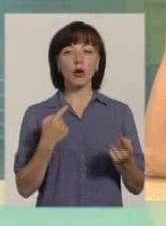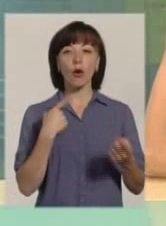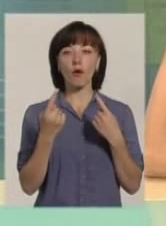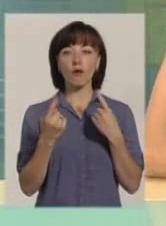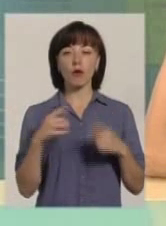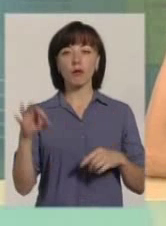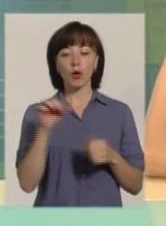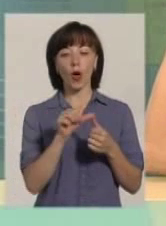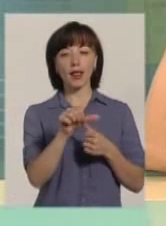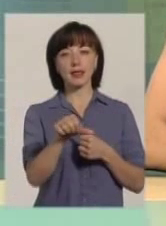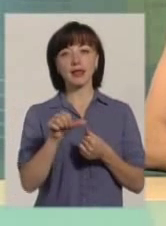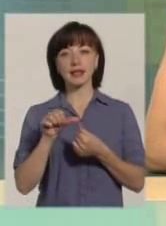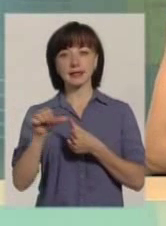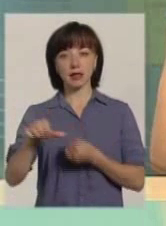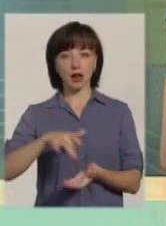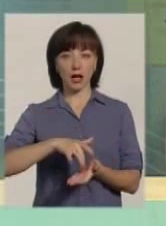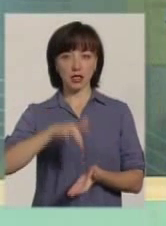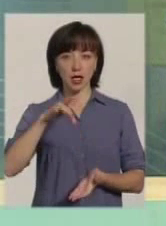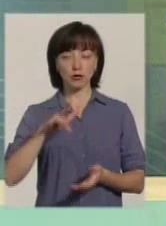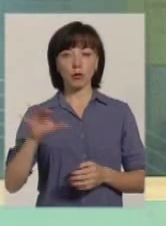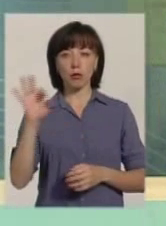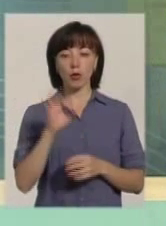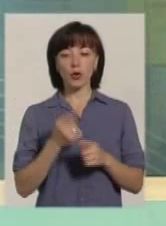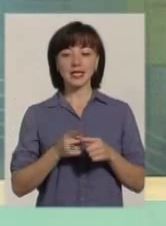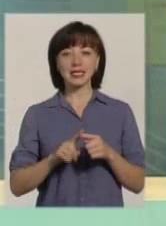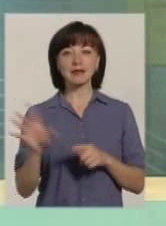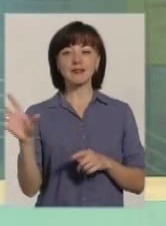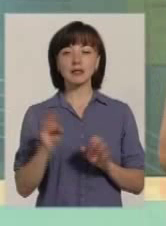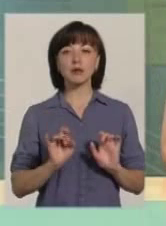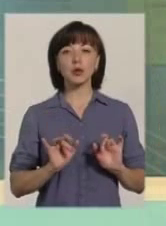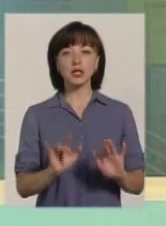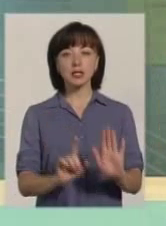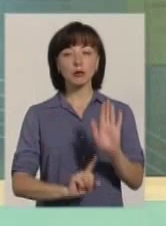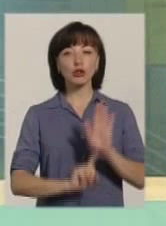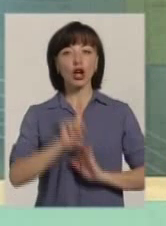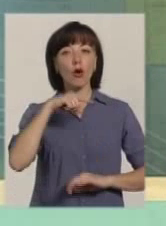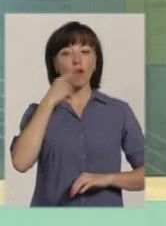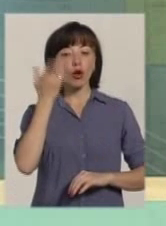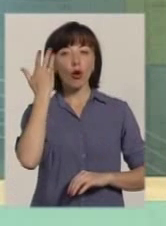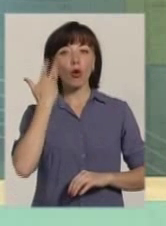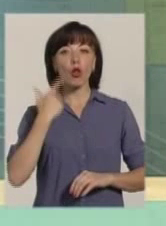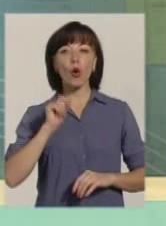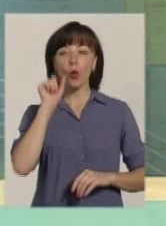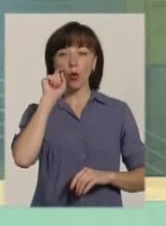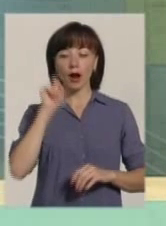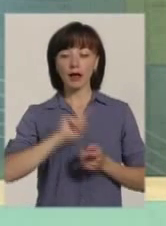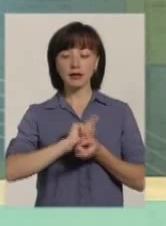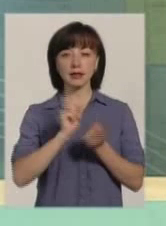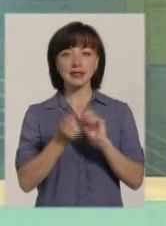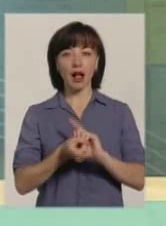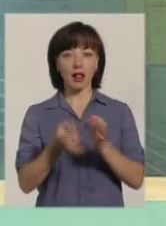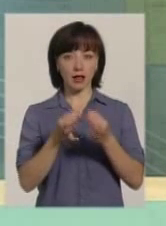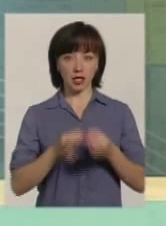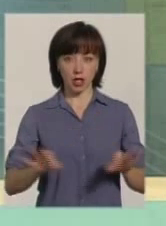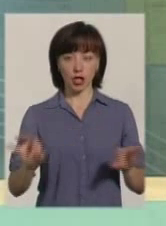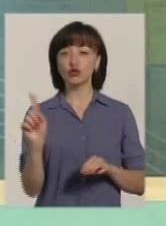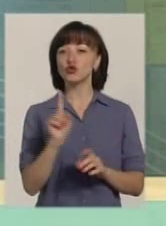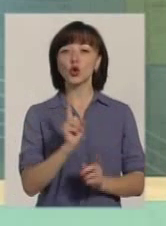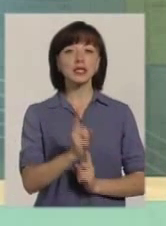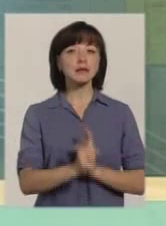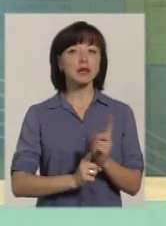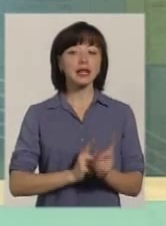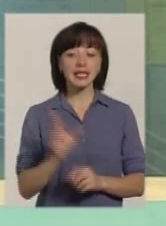про децентралізацію. Власне, про ці процеси в Україні почали говорити відтоді, відколи Україна стала незалежною. Що змінилося